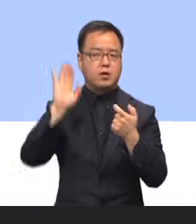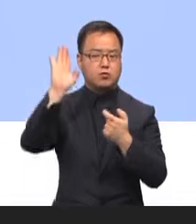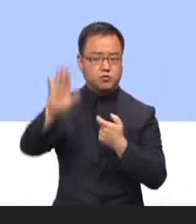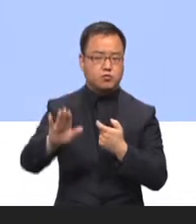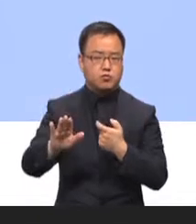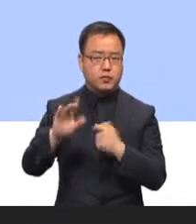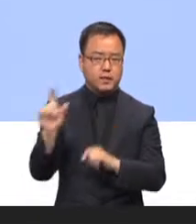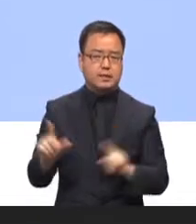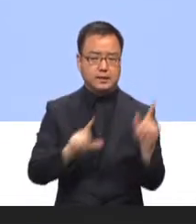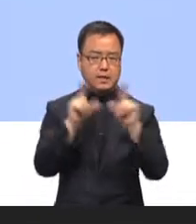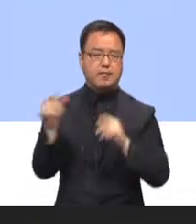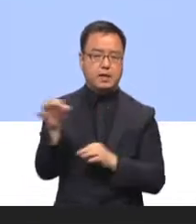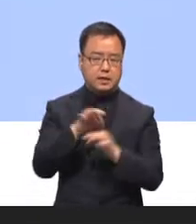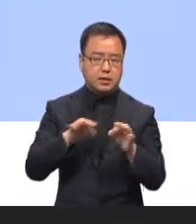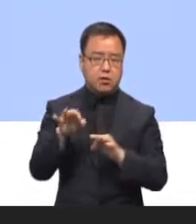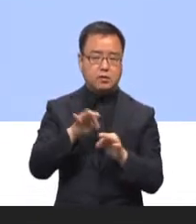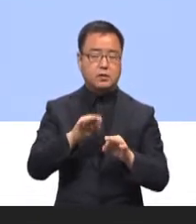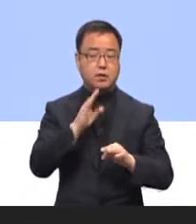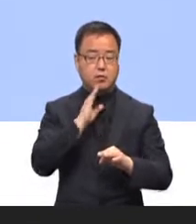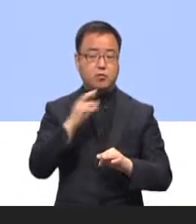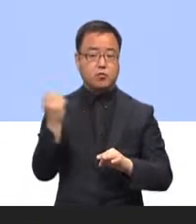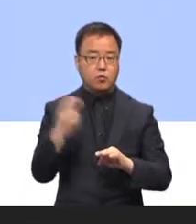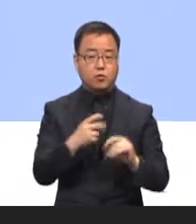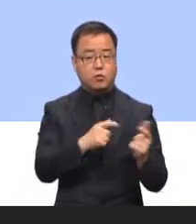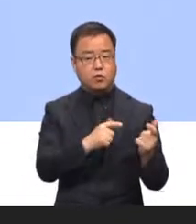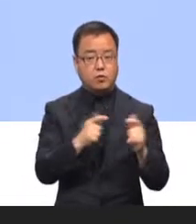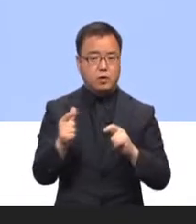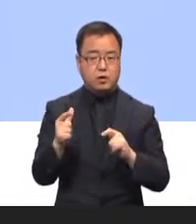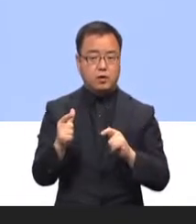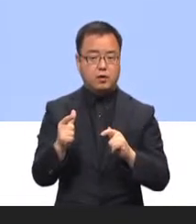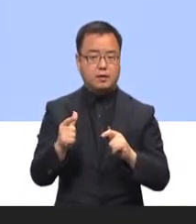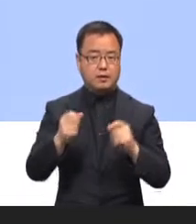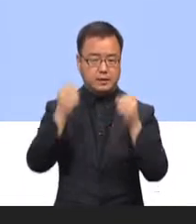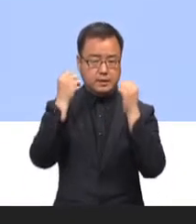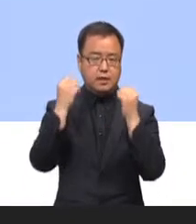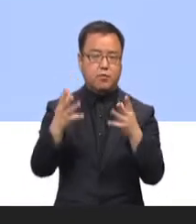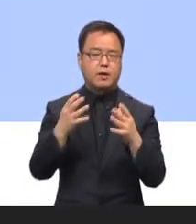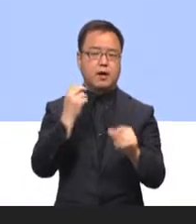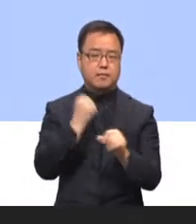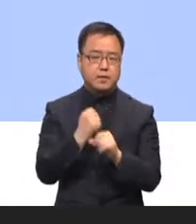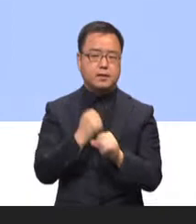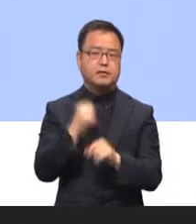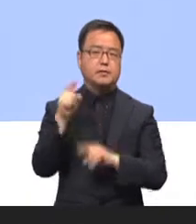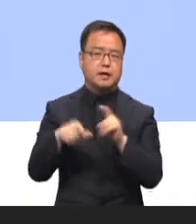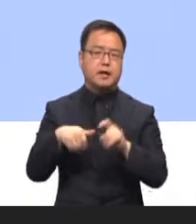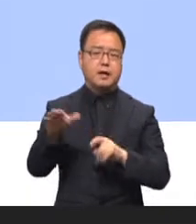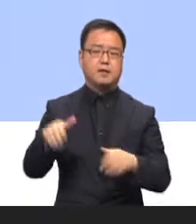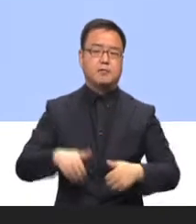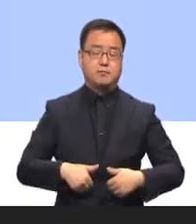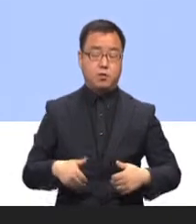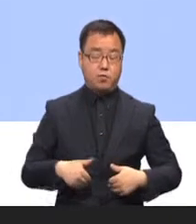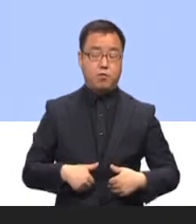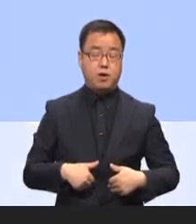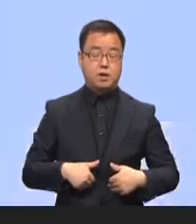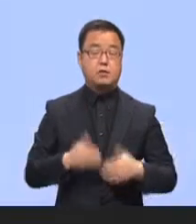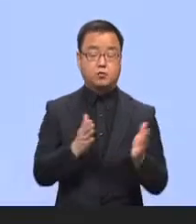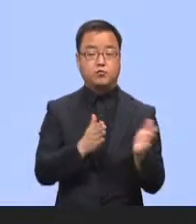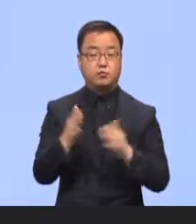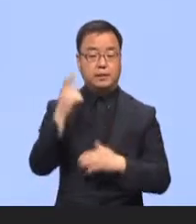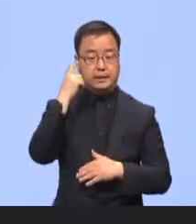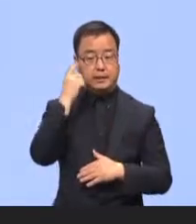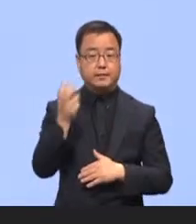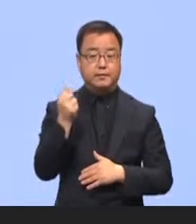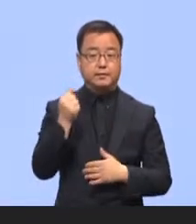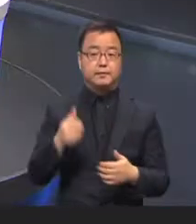경제적인 부분 뿐만이 아니라 이렇게 개인 척 개척해 나가야 된다 라는 그런 입장에서 좀 준비해 보는 것이 좋지 않을까